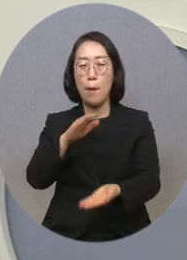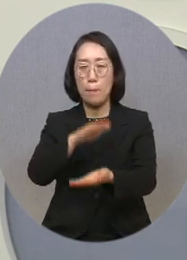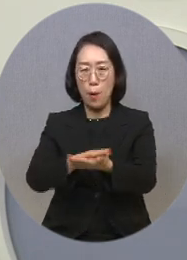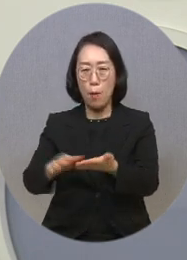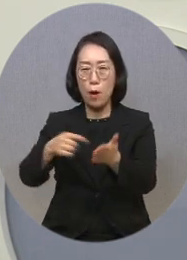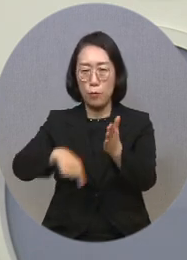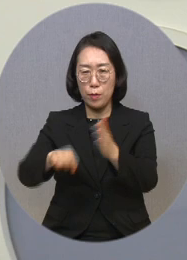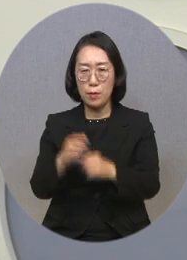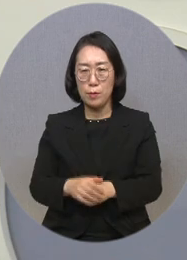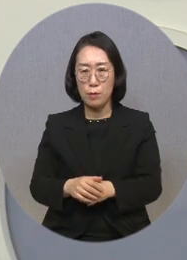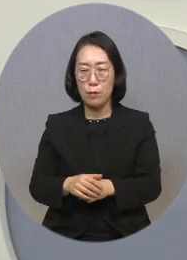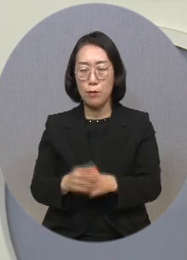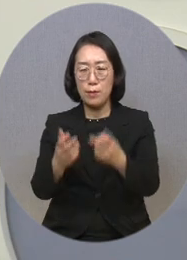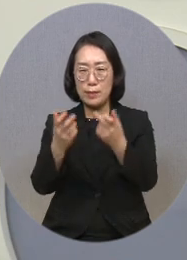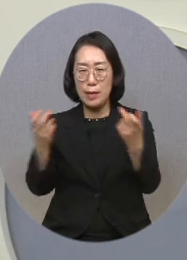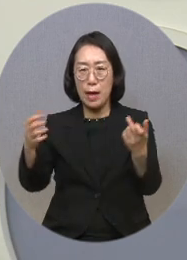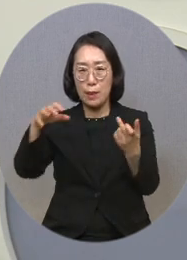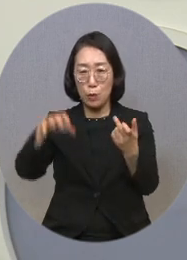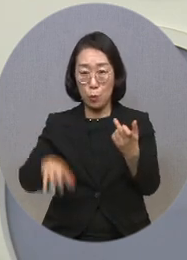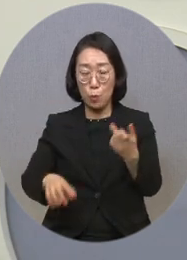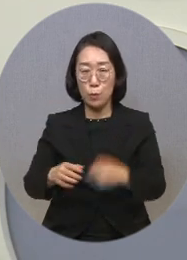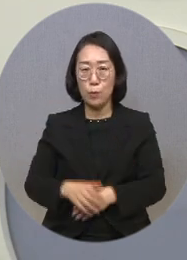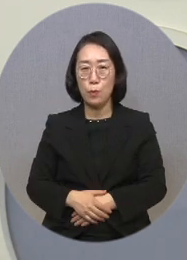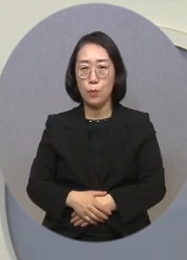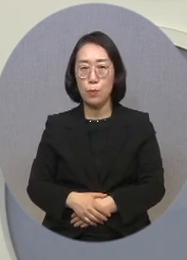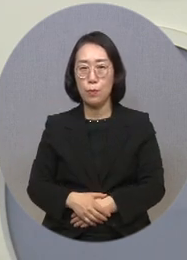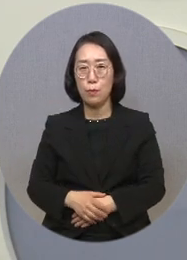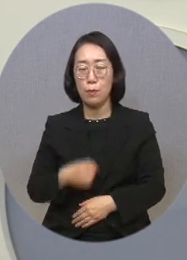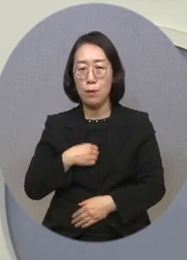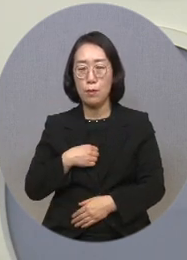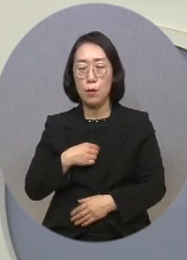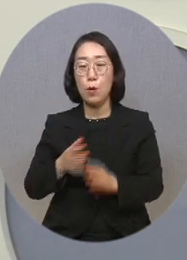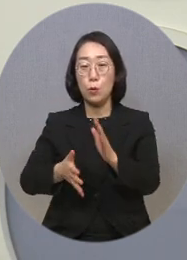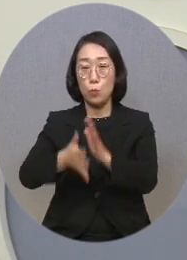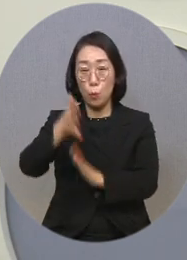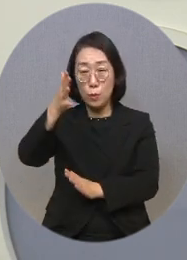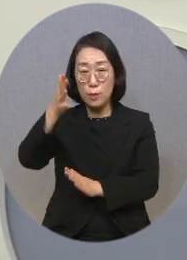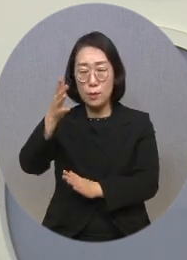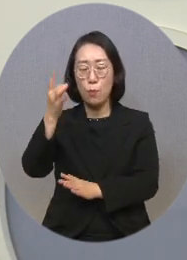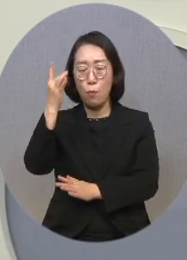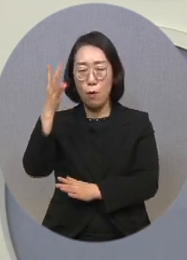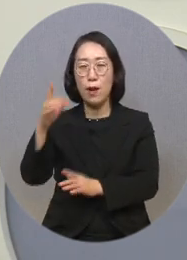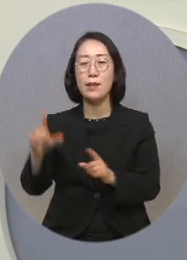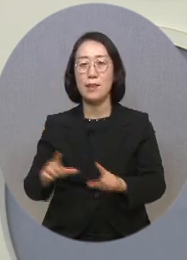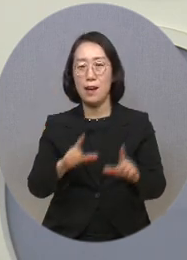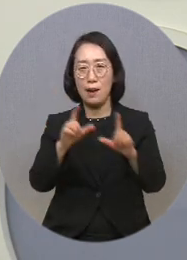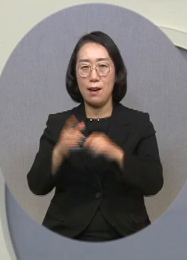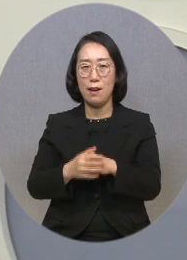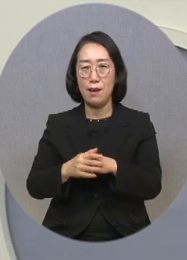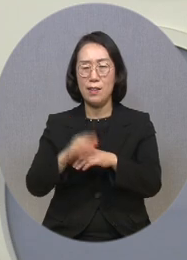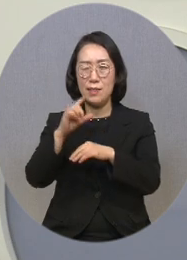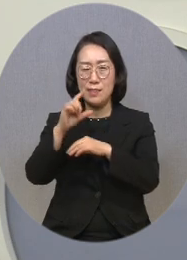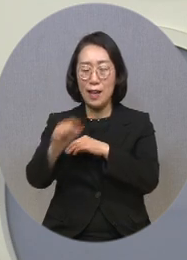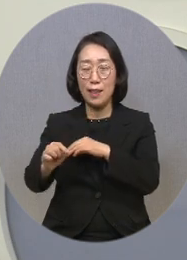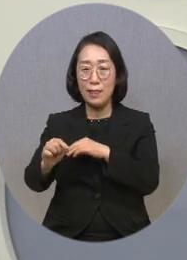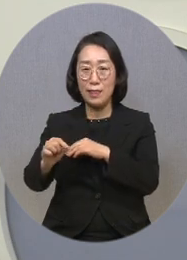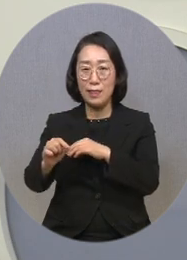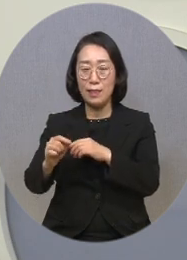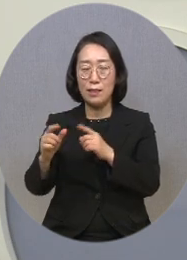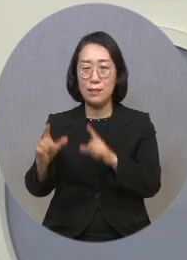가서 제가 살고 있잖아요. 예. 저는 사실 도시의 사람이지 그렇게 산속에서 살아야